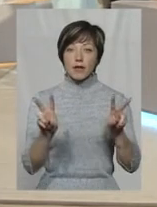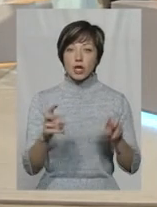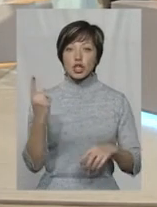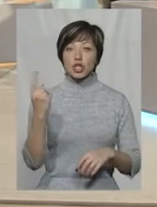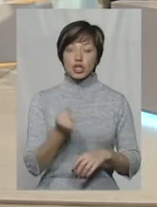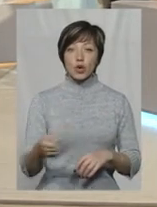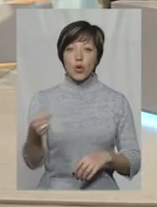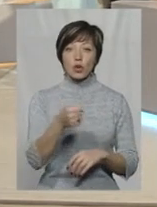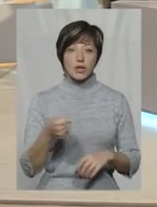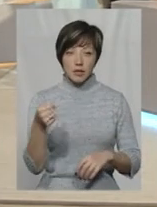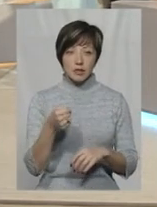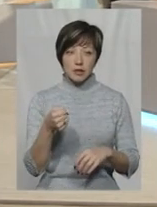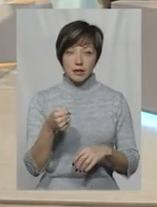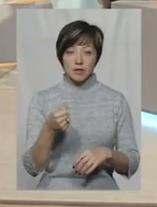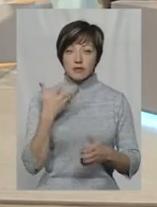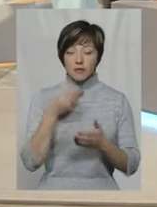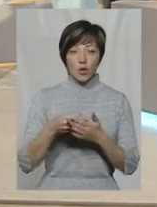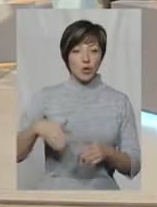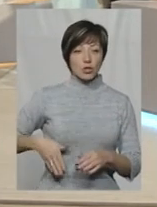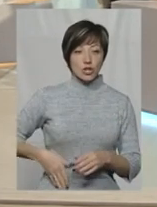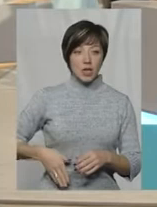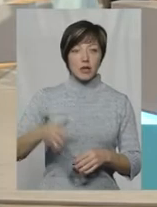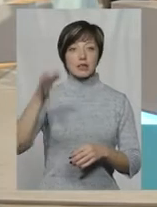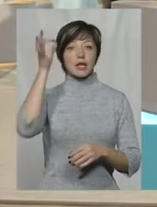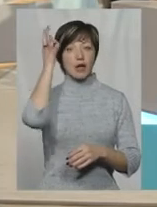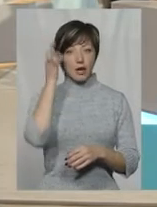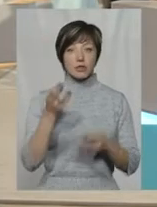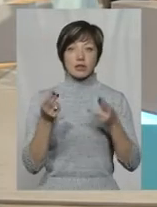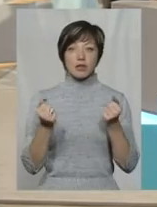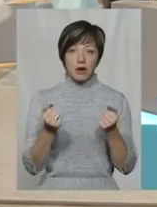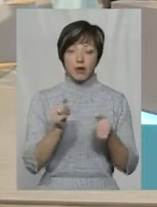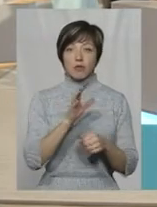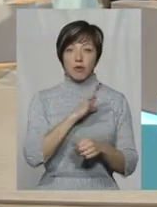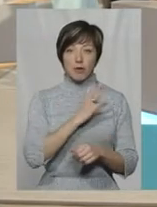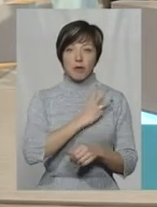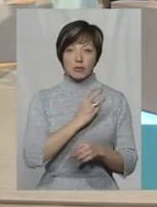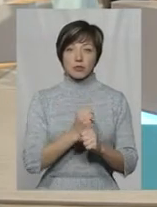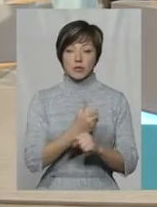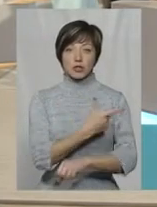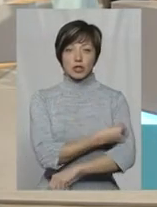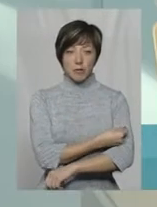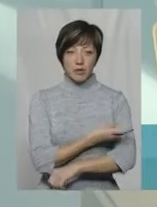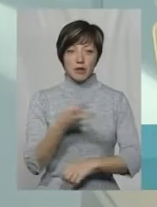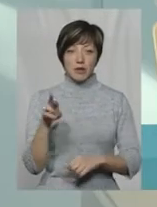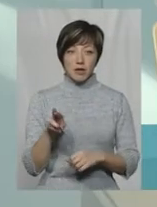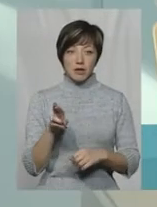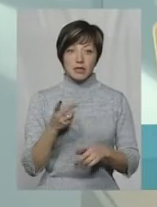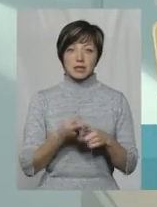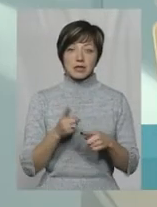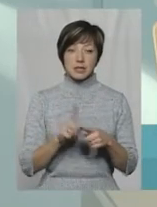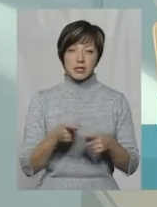тиждень ходити і носити її в своїй кишені, а потім згадати, що да, було б бажано зробити щеплення,